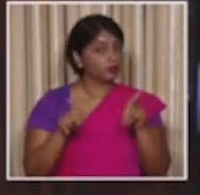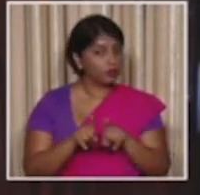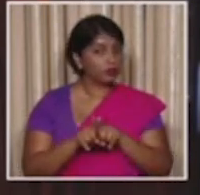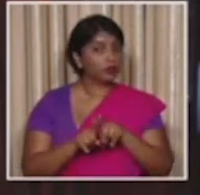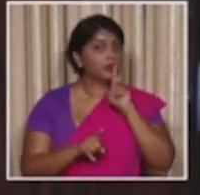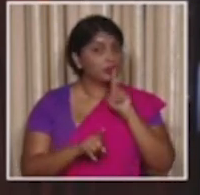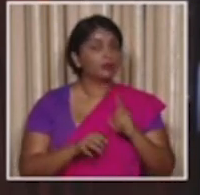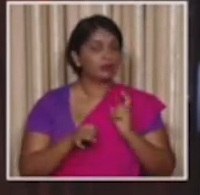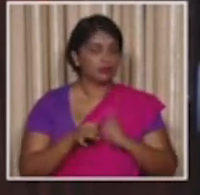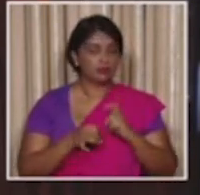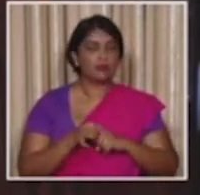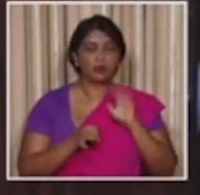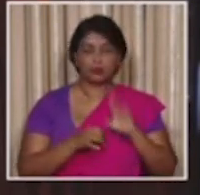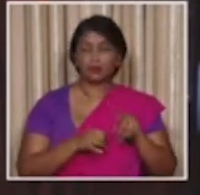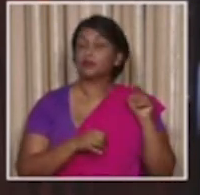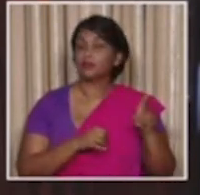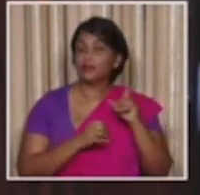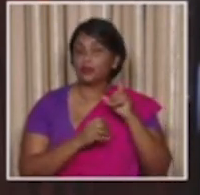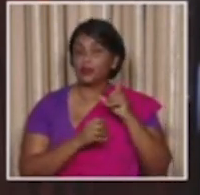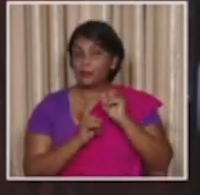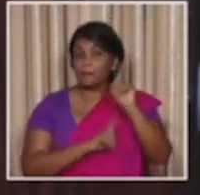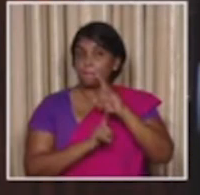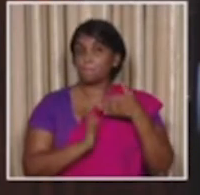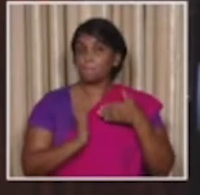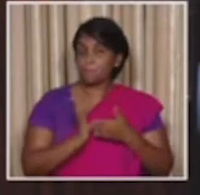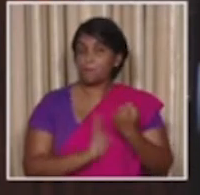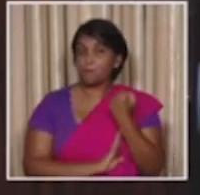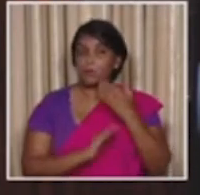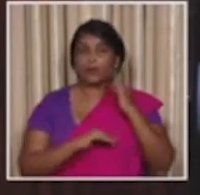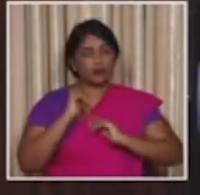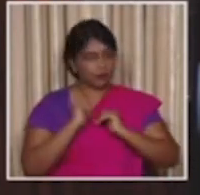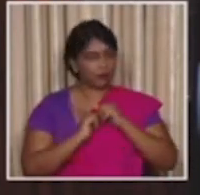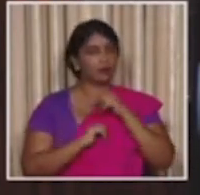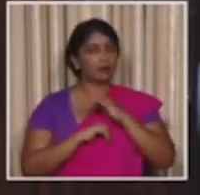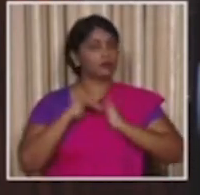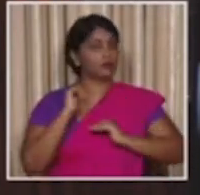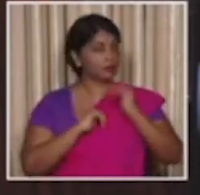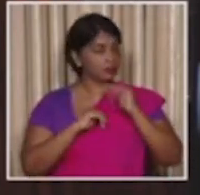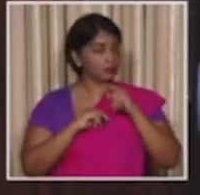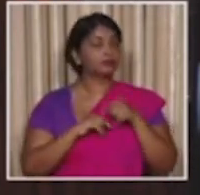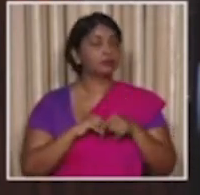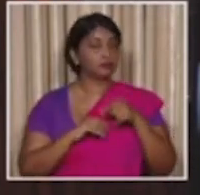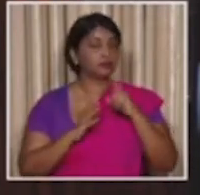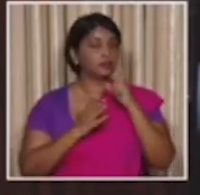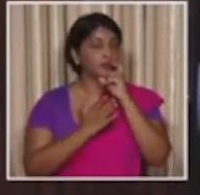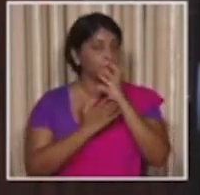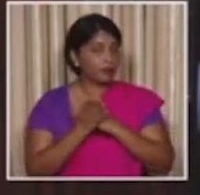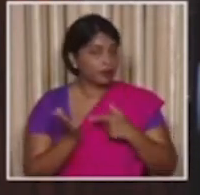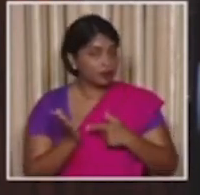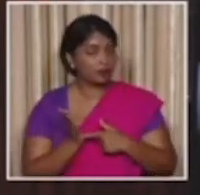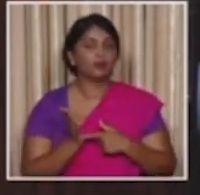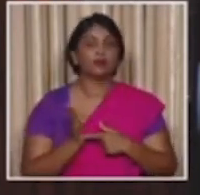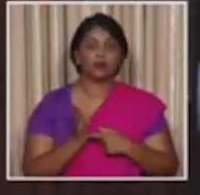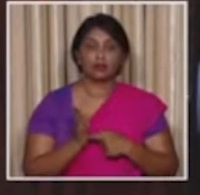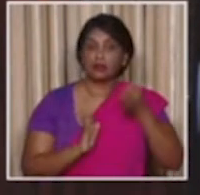විදිහට රීඩ් කරන එකේ ප්‍රශ්නයක් තියෙනවා. ඒ ව්‍යවස්ථාදායක බලයට තියෙනවා ක්‍රමවේදයක්. ඒ ක්‍රමවේදය මේ විවස්ථාවේ තුලත් ඒ